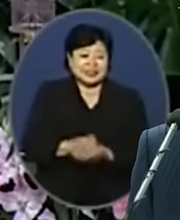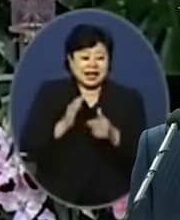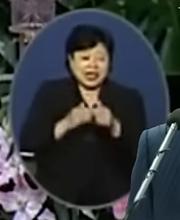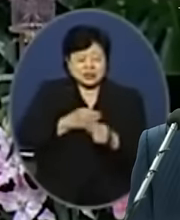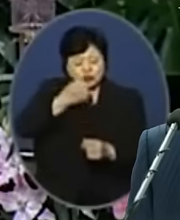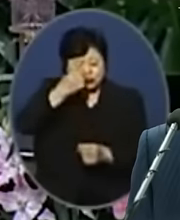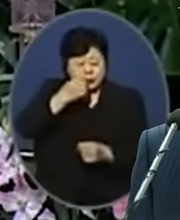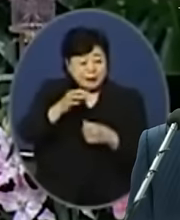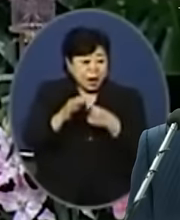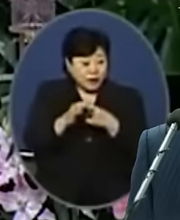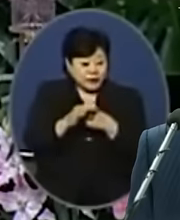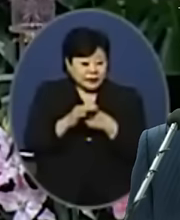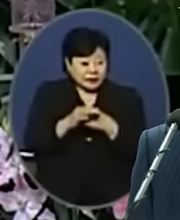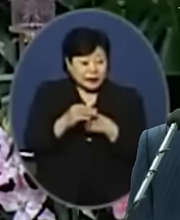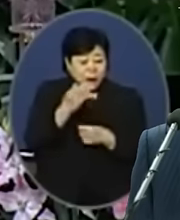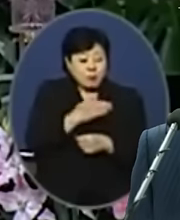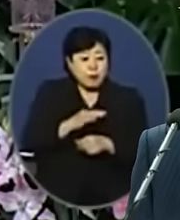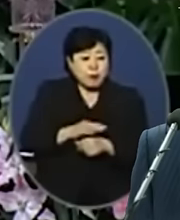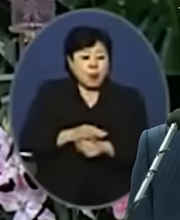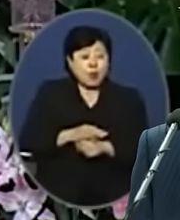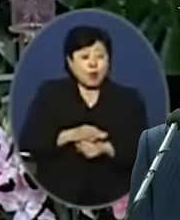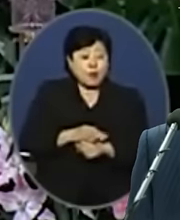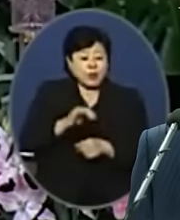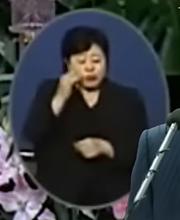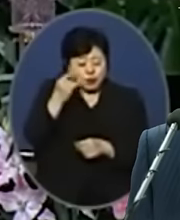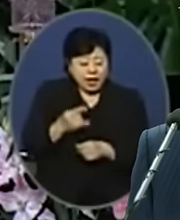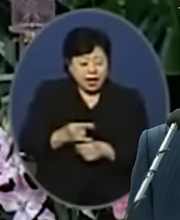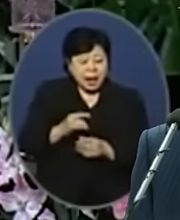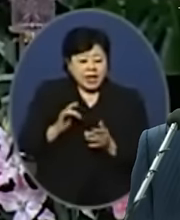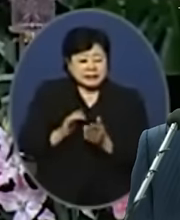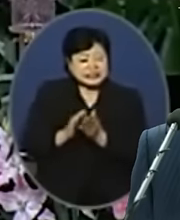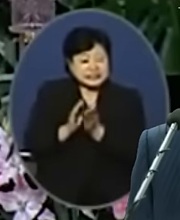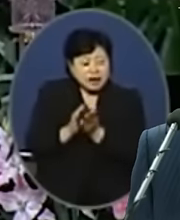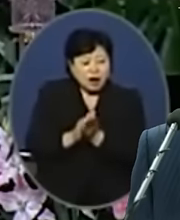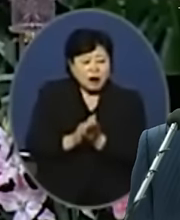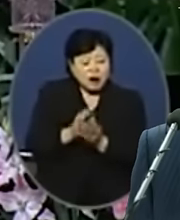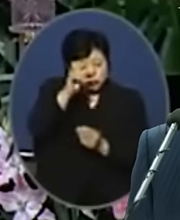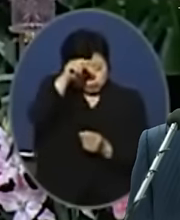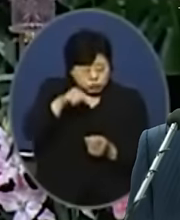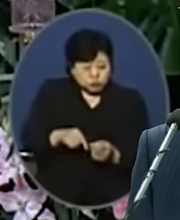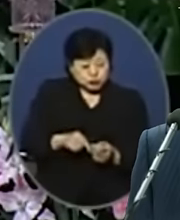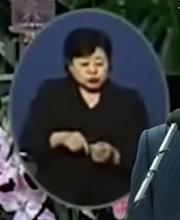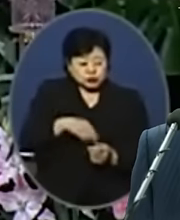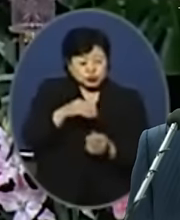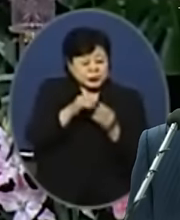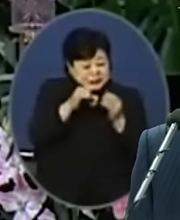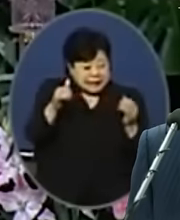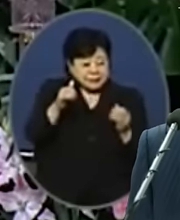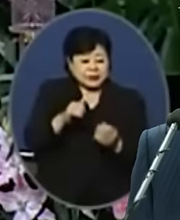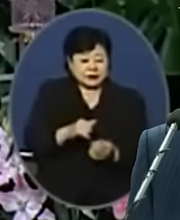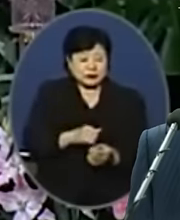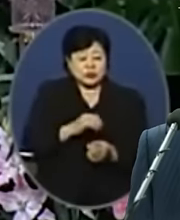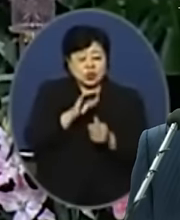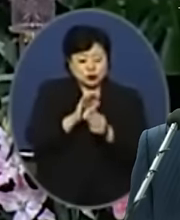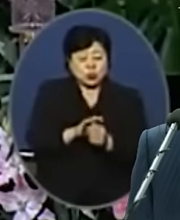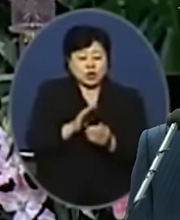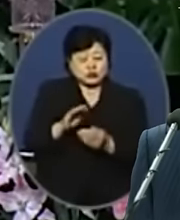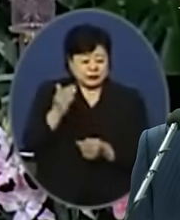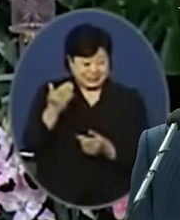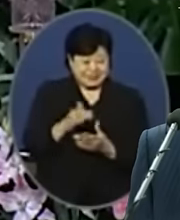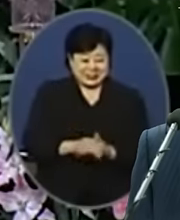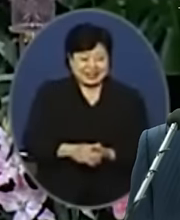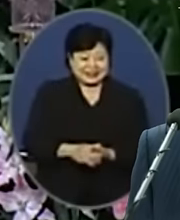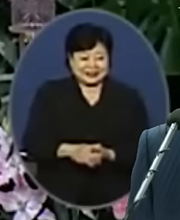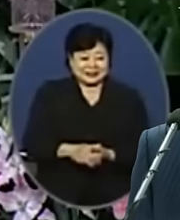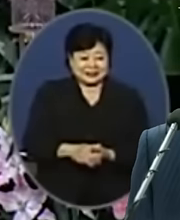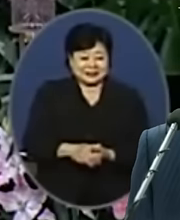간절히 꿈꾼다면 육신의 뇌와 신경계뿐 아니라 온 우주와 주변 사람들도 우리를 도울 준비가 되어 있는